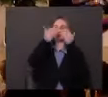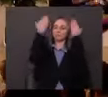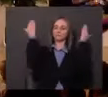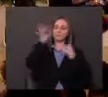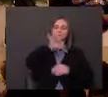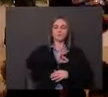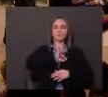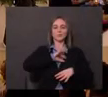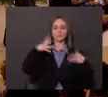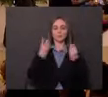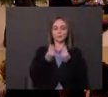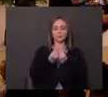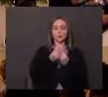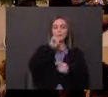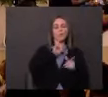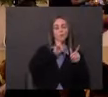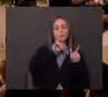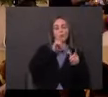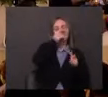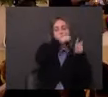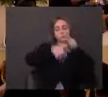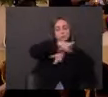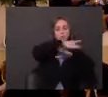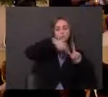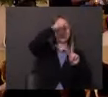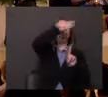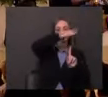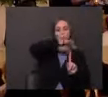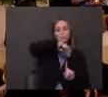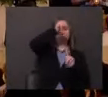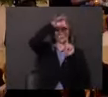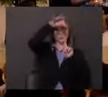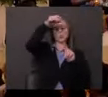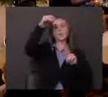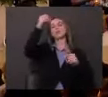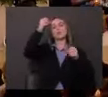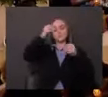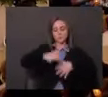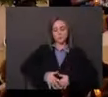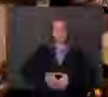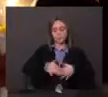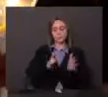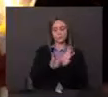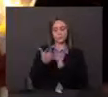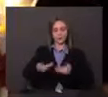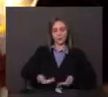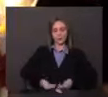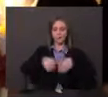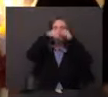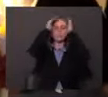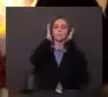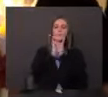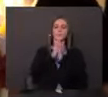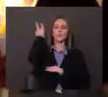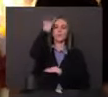avec vous. Vous êtes bénie entre toutes les femmes. Et Jésus, le fruit de vos entrailles, est béni. Santa Maria, Mãe